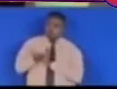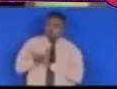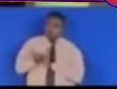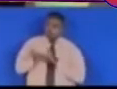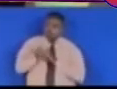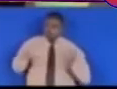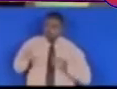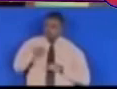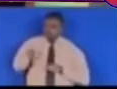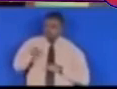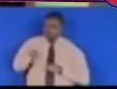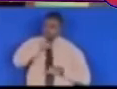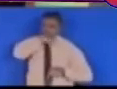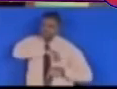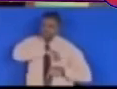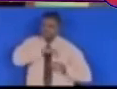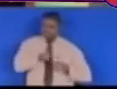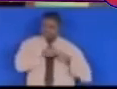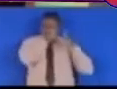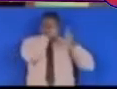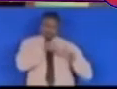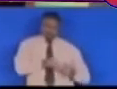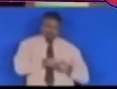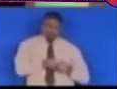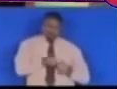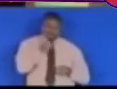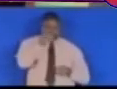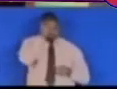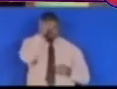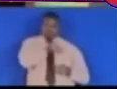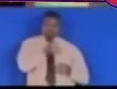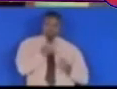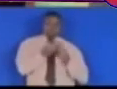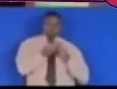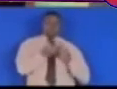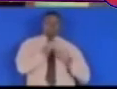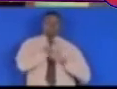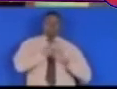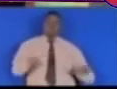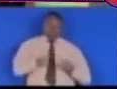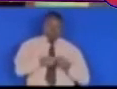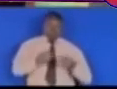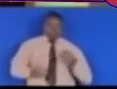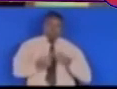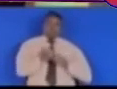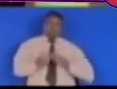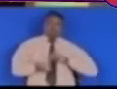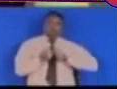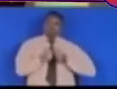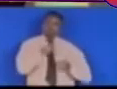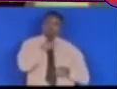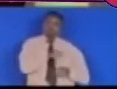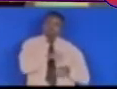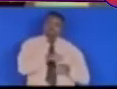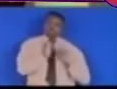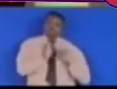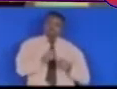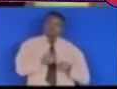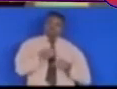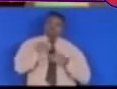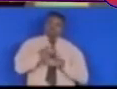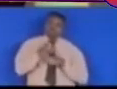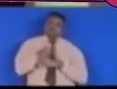hizi za ajira tulizozitoa, na kipaumbele kama tulivyosema Mheshimiwa Spika ni kutatua changamoto hii ya walimu wa